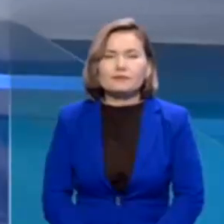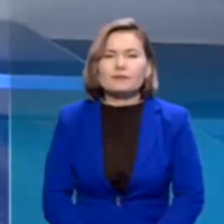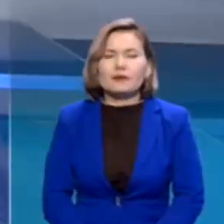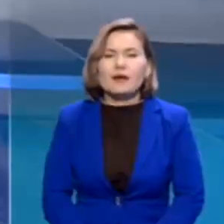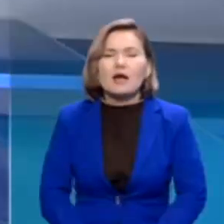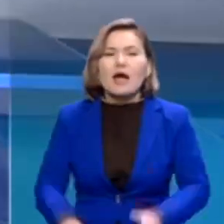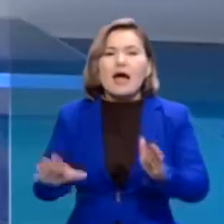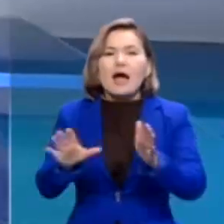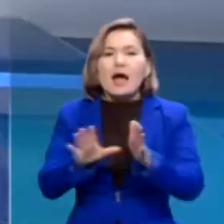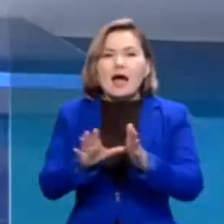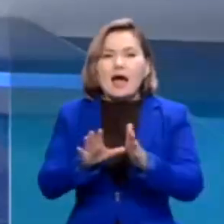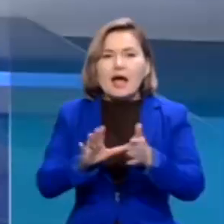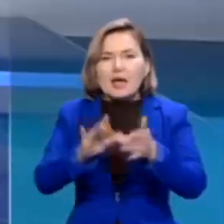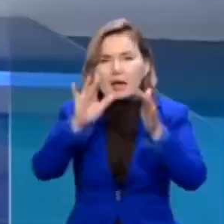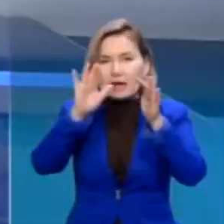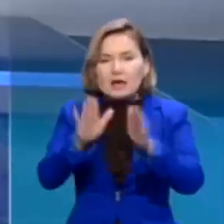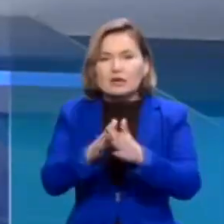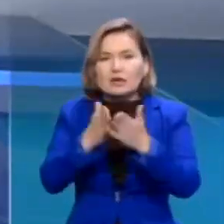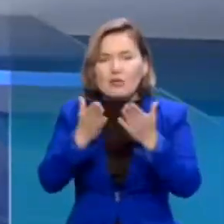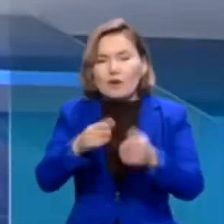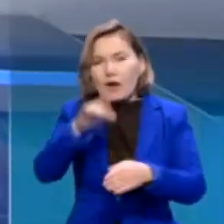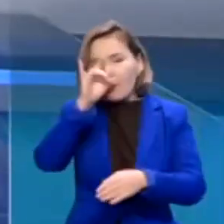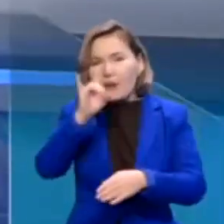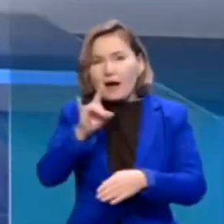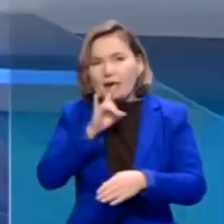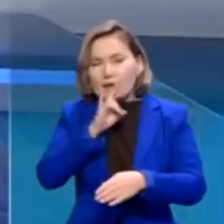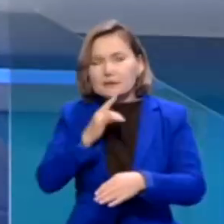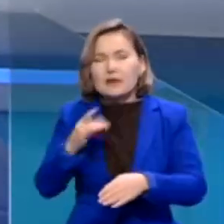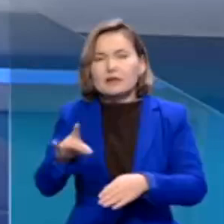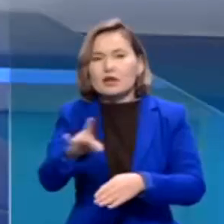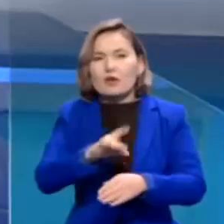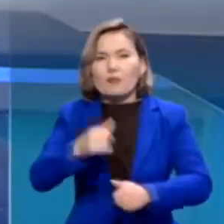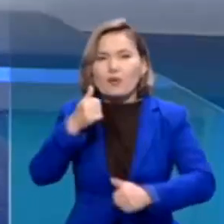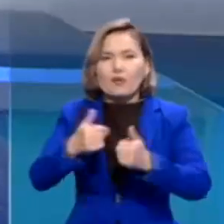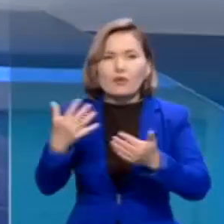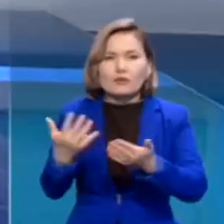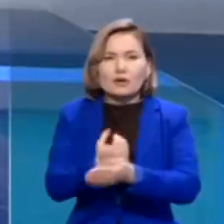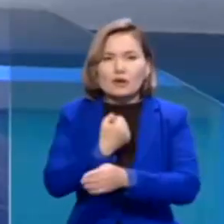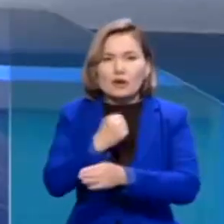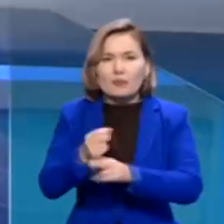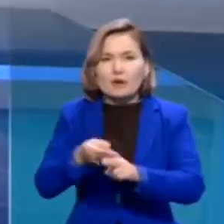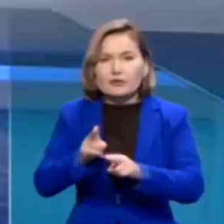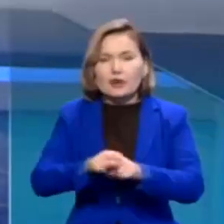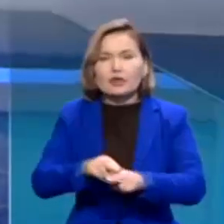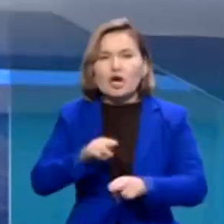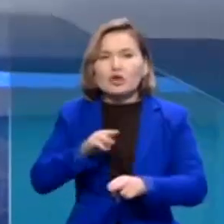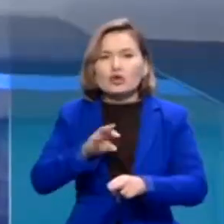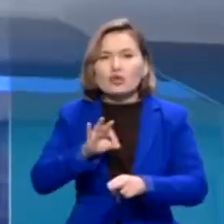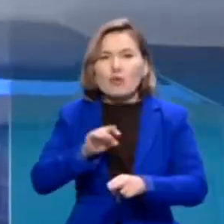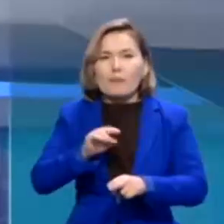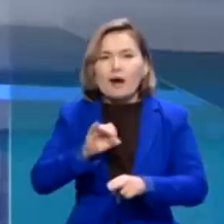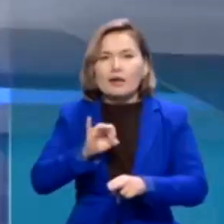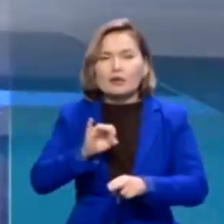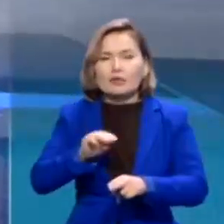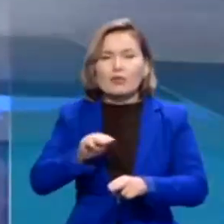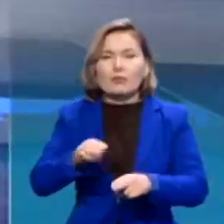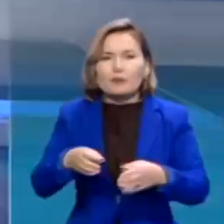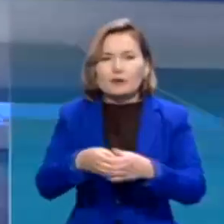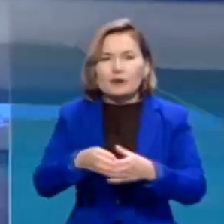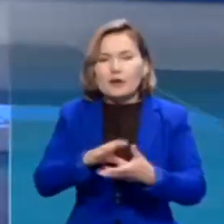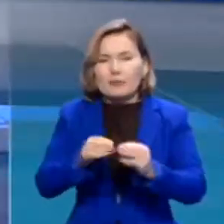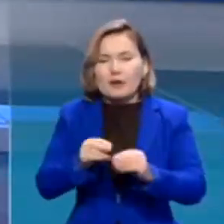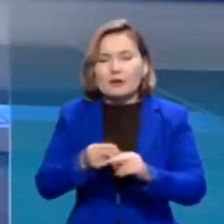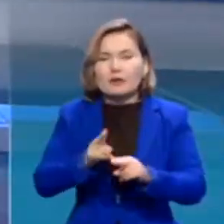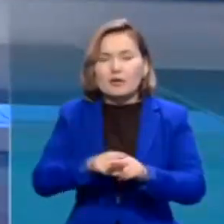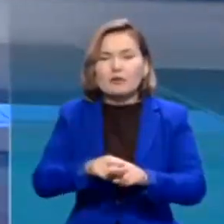Электрондық оқулықтардың қазақстандық платформасы бүкіл әлемдік байқауда үздік деп танылды. Топ IQ стартап жобасы мектепке ауыр